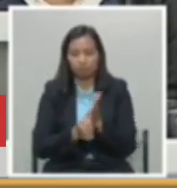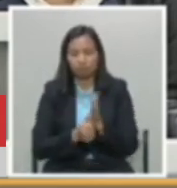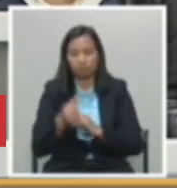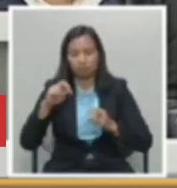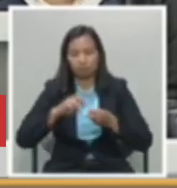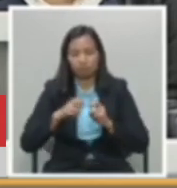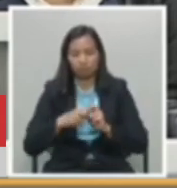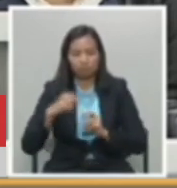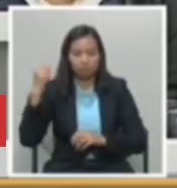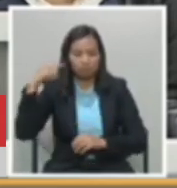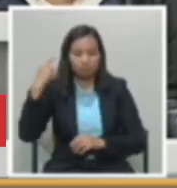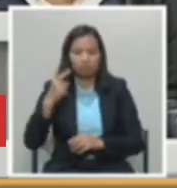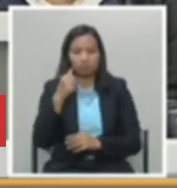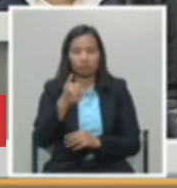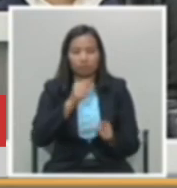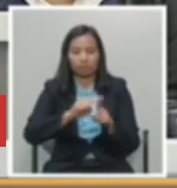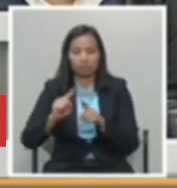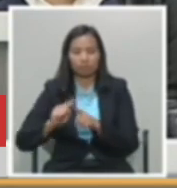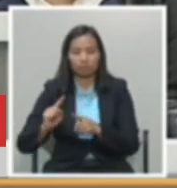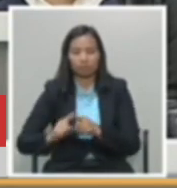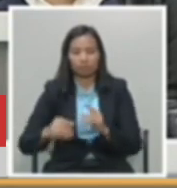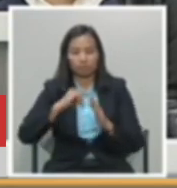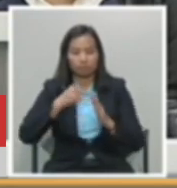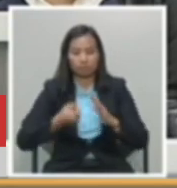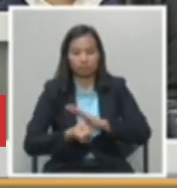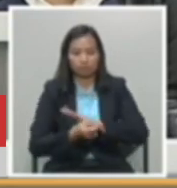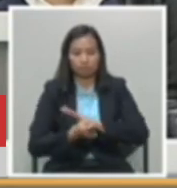ได้ไม่ว่าจะเป็นเรื่องใดๆจังหวัดศรีสะเกษประส